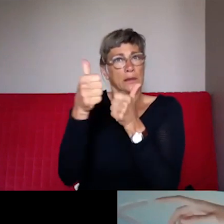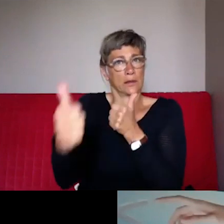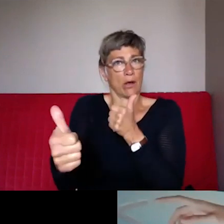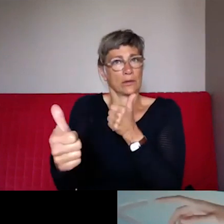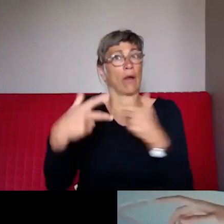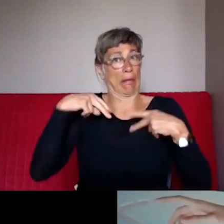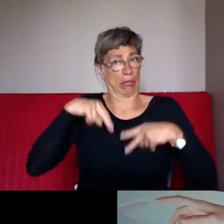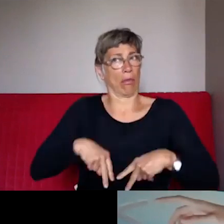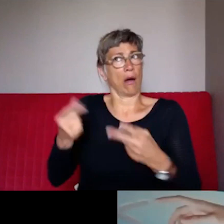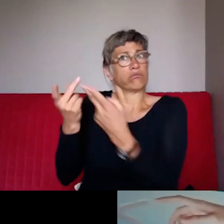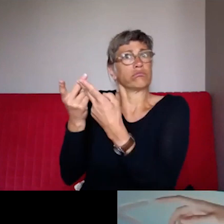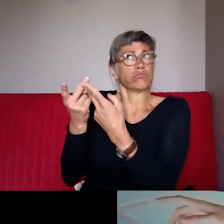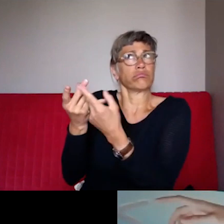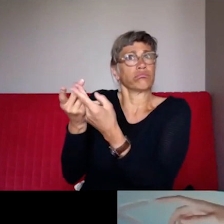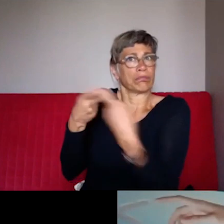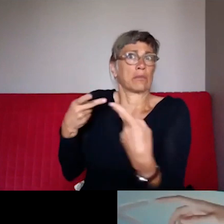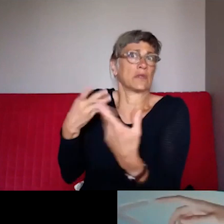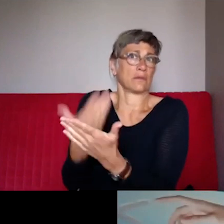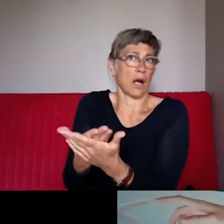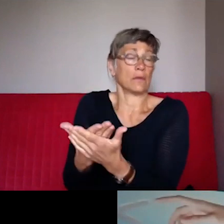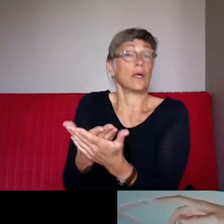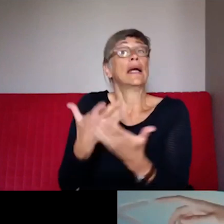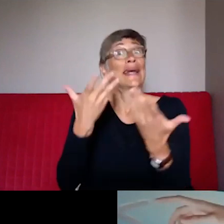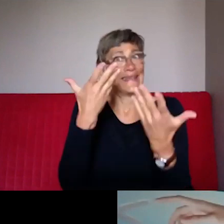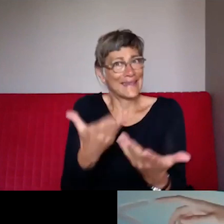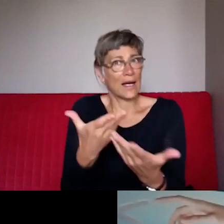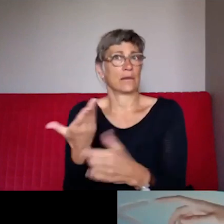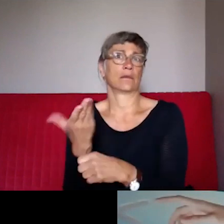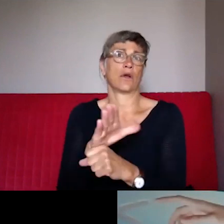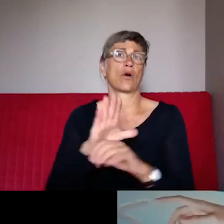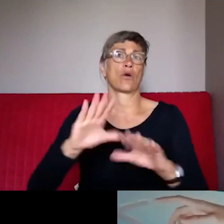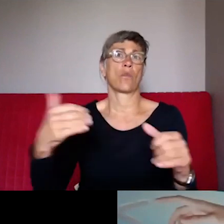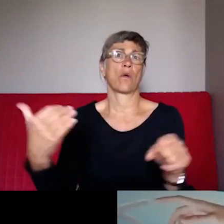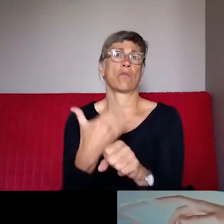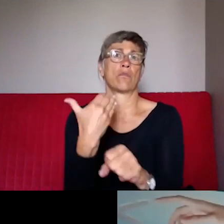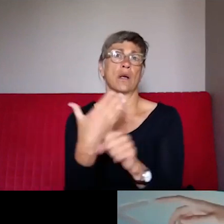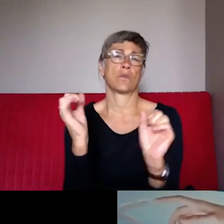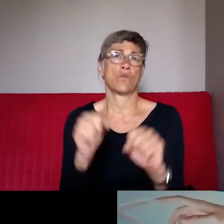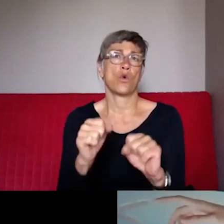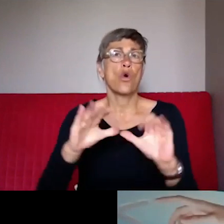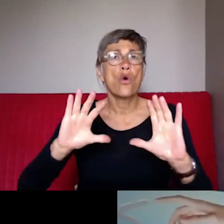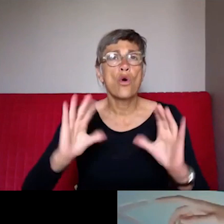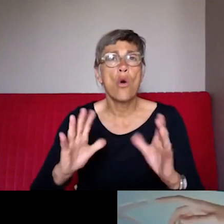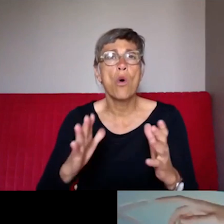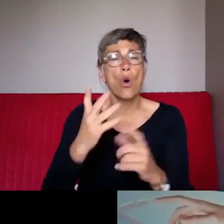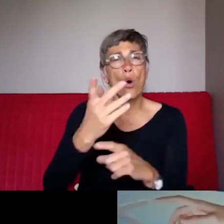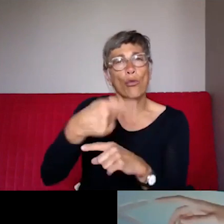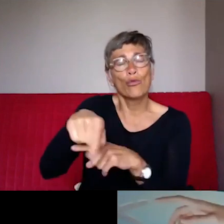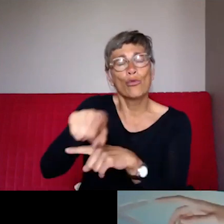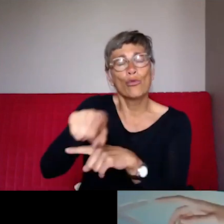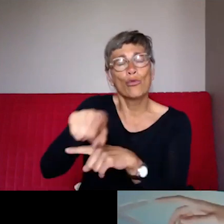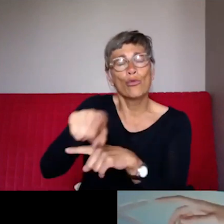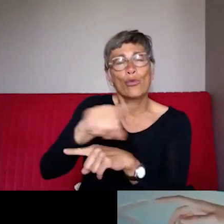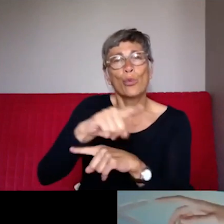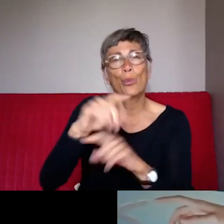paru intéressant de vous présenter la façon dont ça peut se faire et la façon dont vous pouvez aborder justement ce